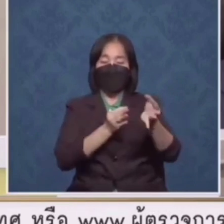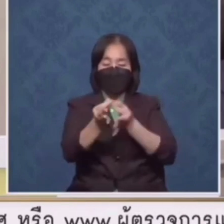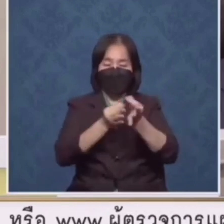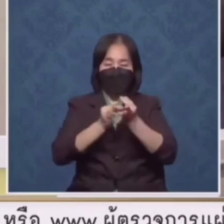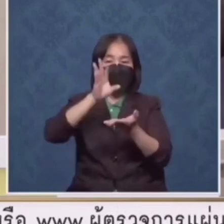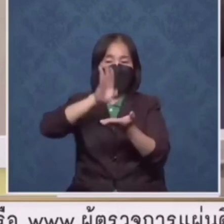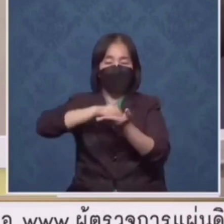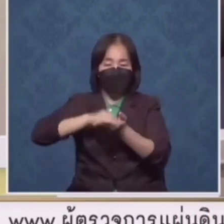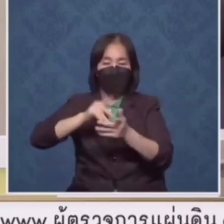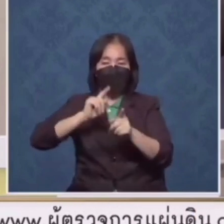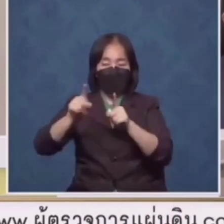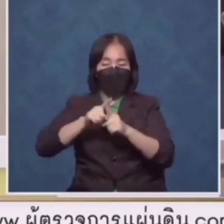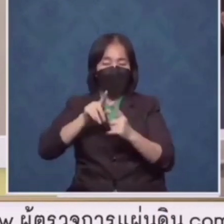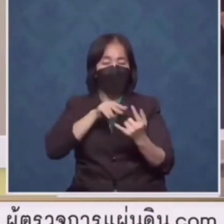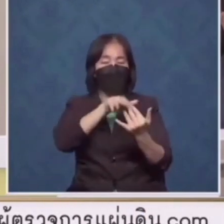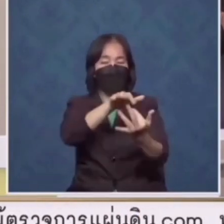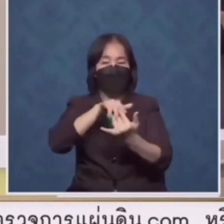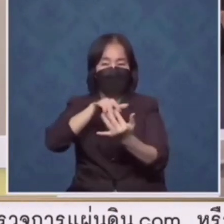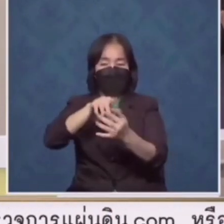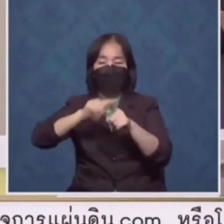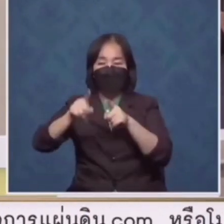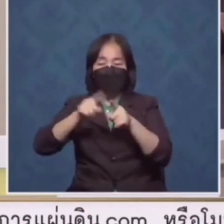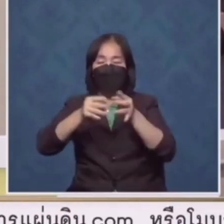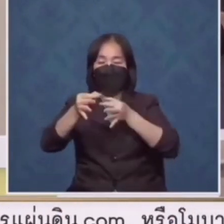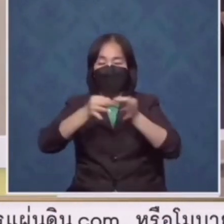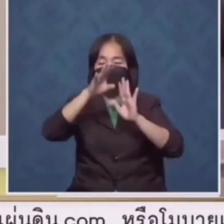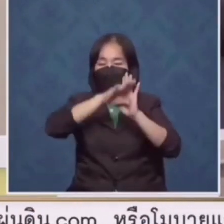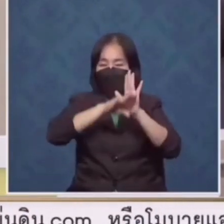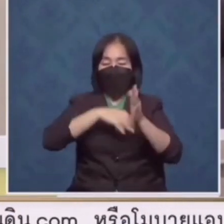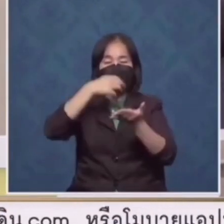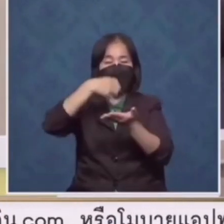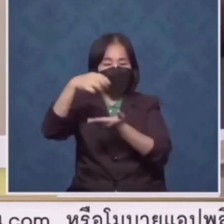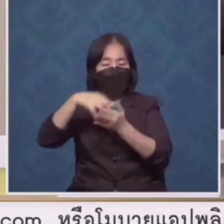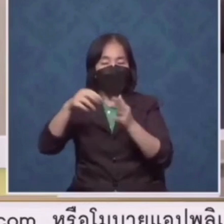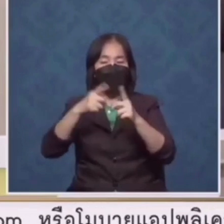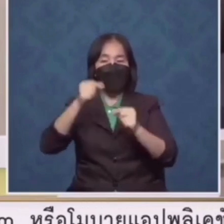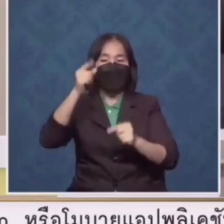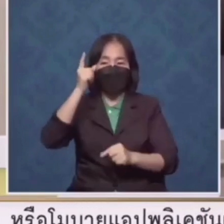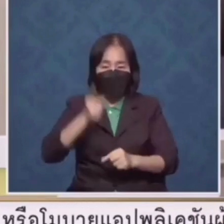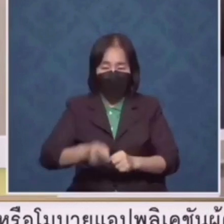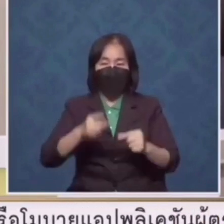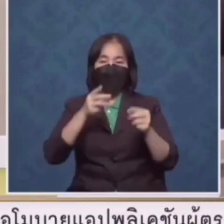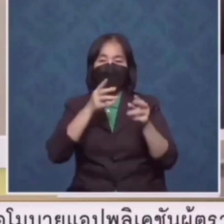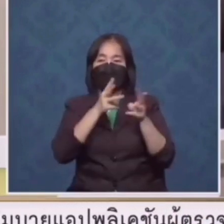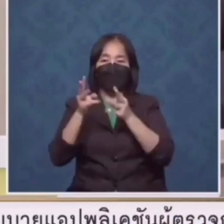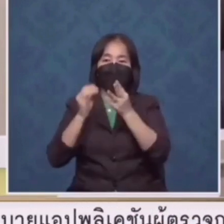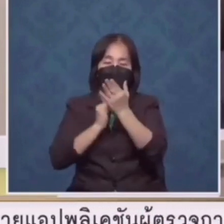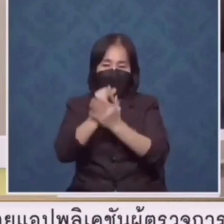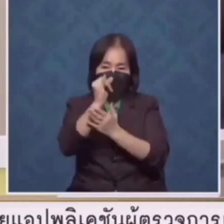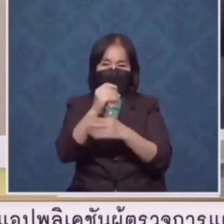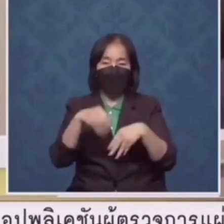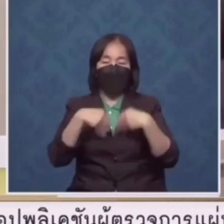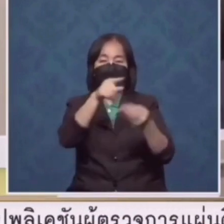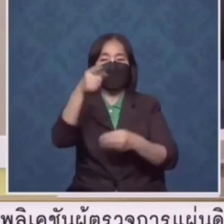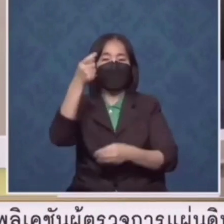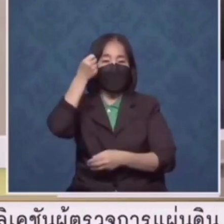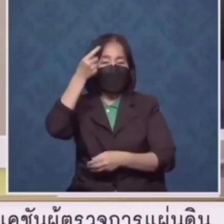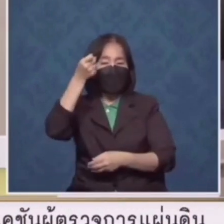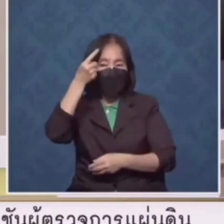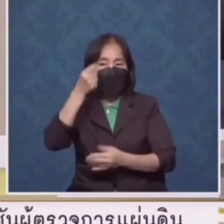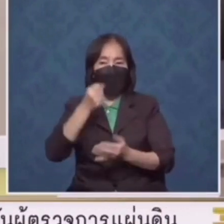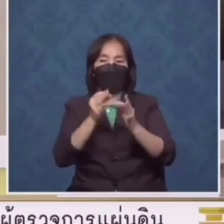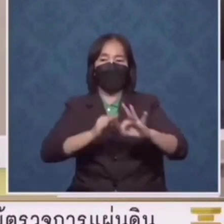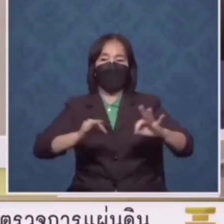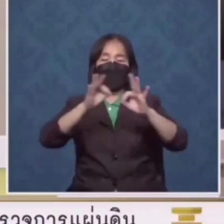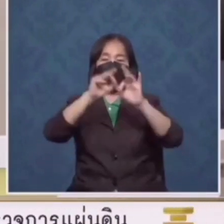สุดภาพชนตามช่องทางต unionข้อมูทถูกต้อง ข้อมูลทเป็จริงสร้างการรบรร้างคามเกิดใจ ประเด็ท่ขแ